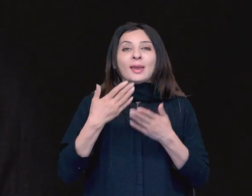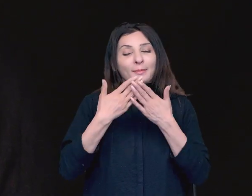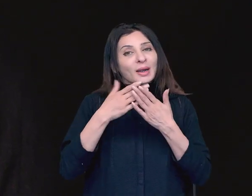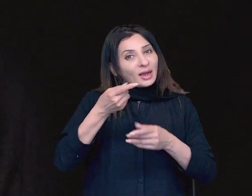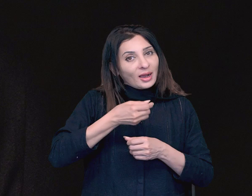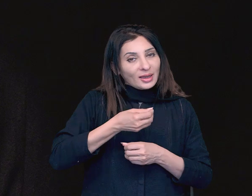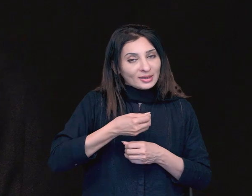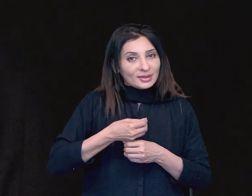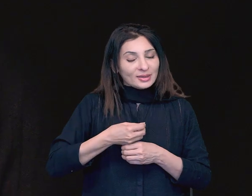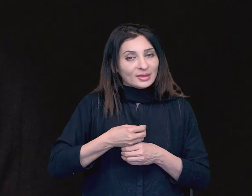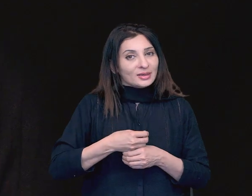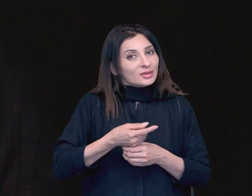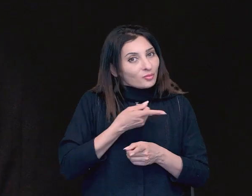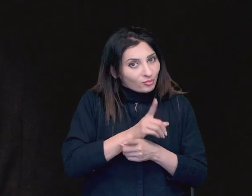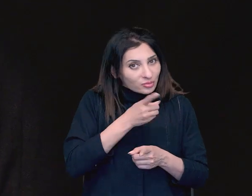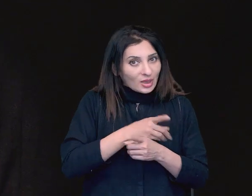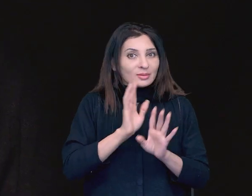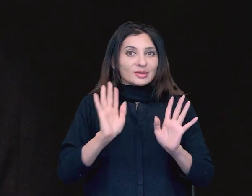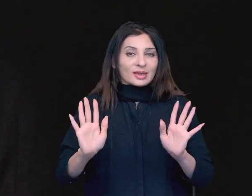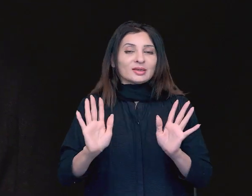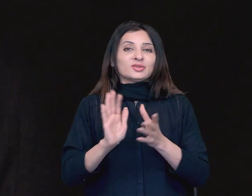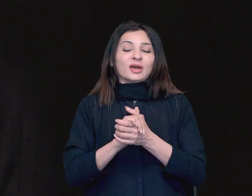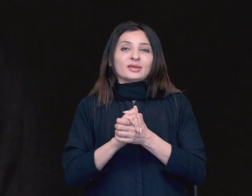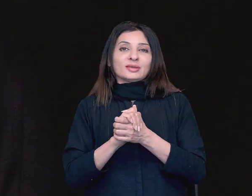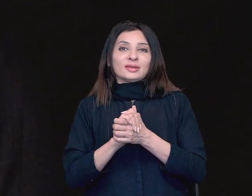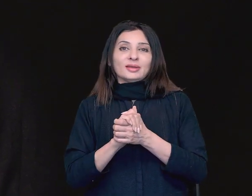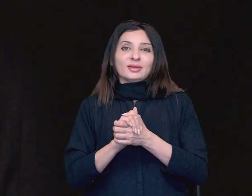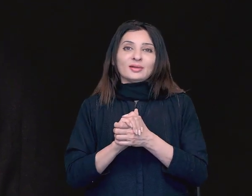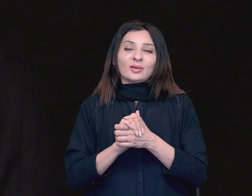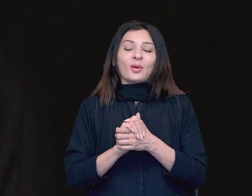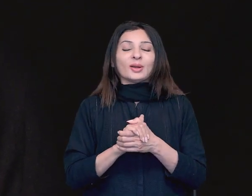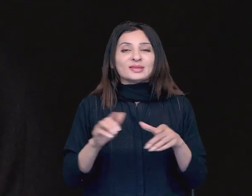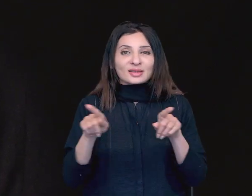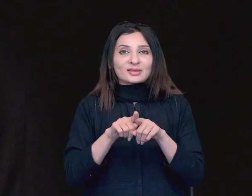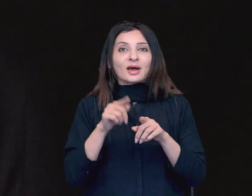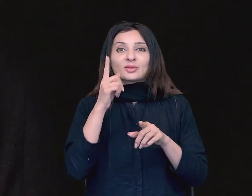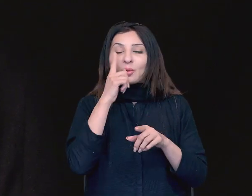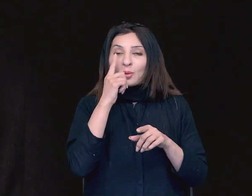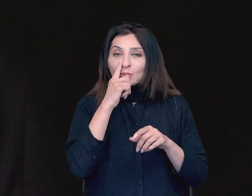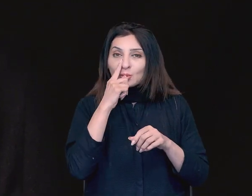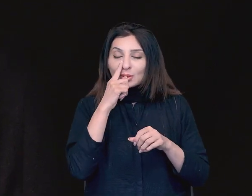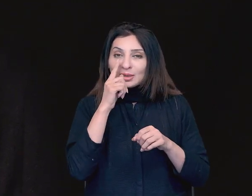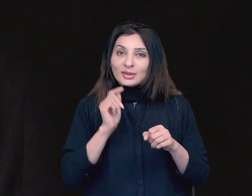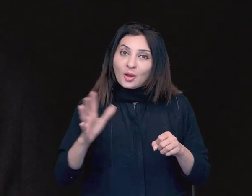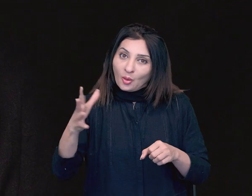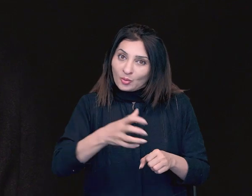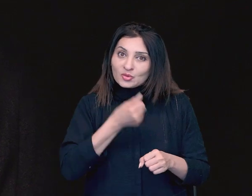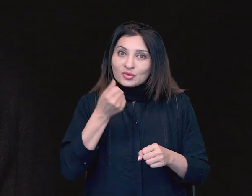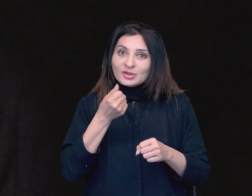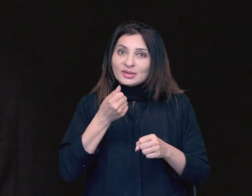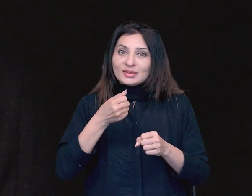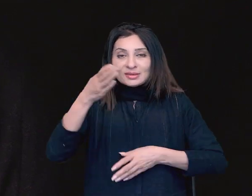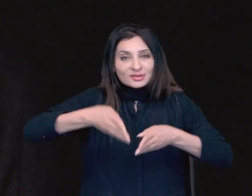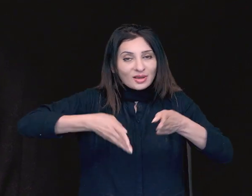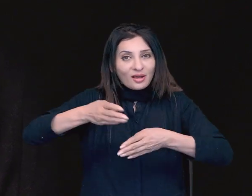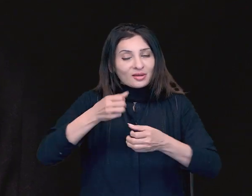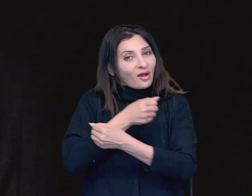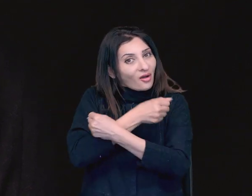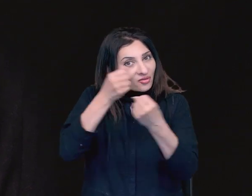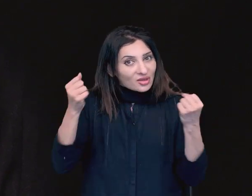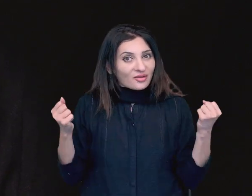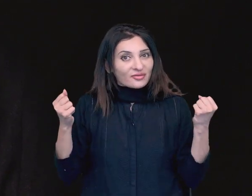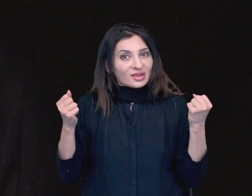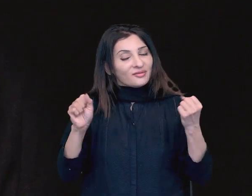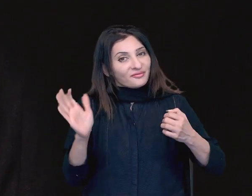رومز ضرور ہوں تاکہ لوگ اپنی بچیوں کو پڑھنے بھیج سکیں۔ عورتوں کے لیے اپرچونٹی، سیفٹی، موبلٹی، یہ